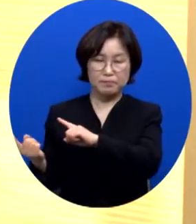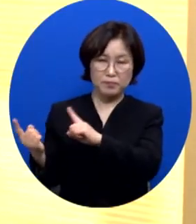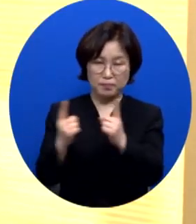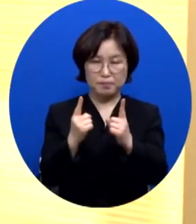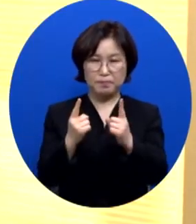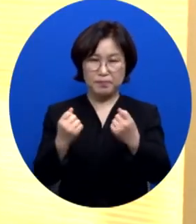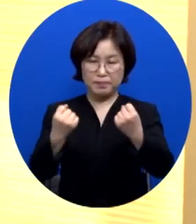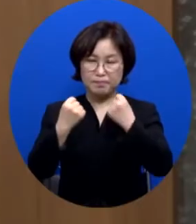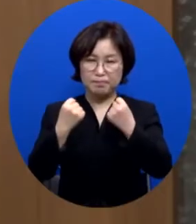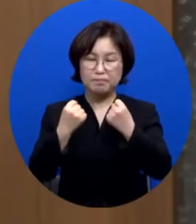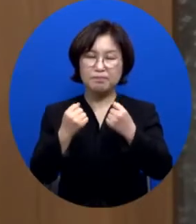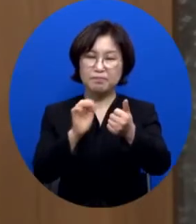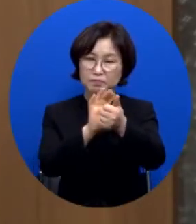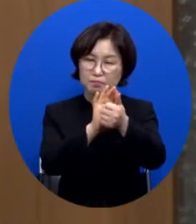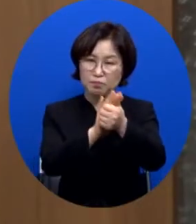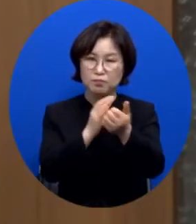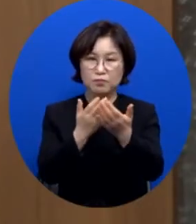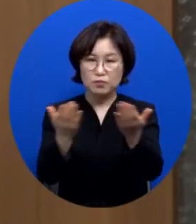주고 그리고